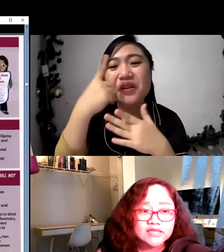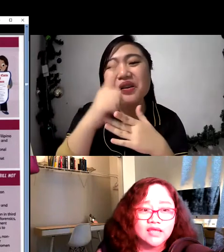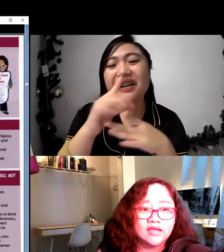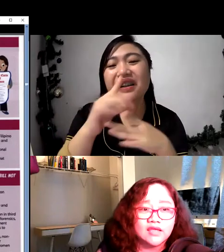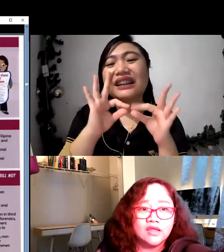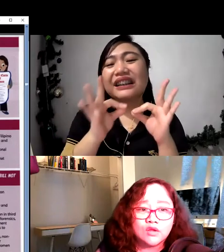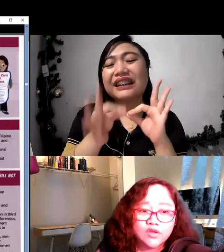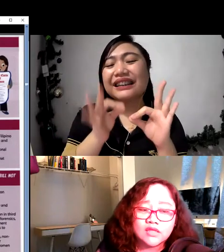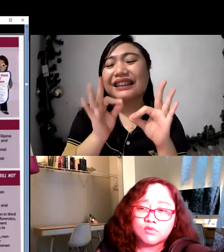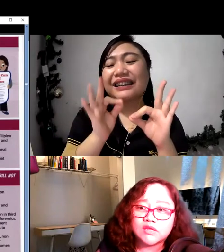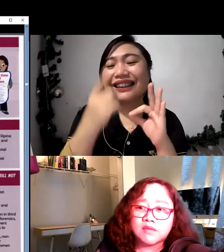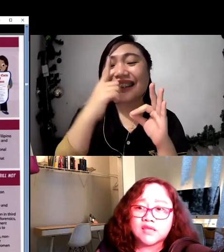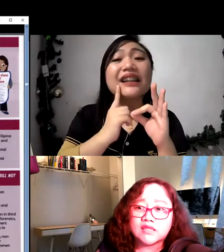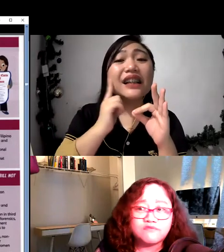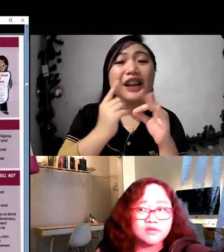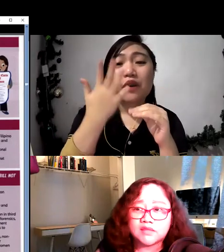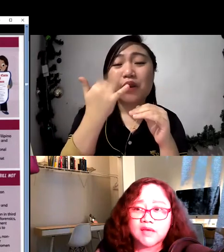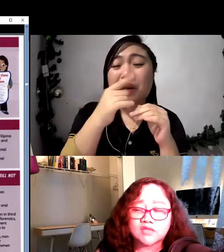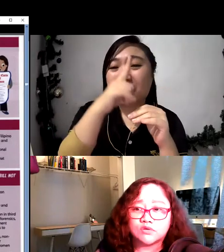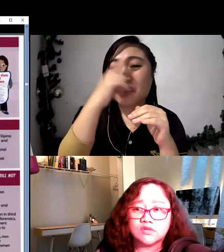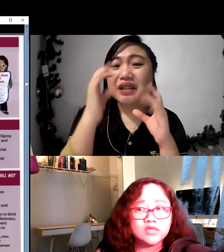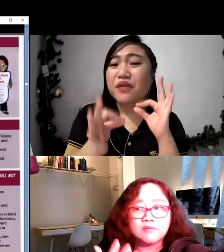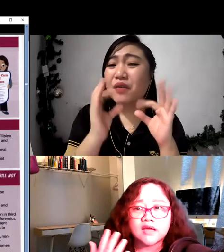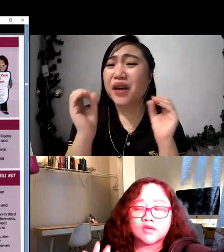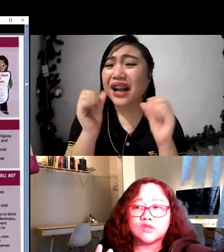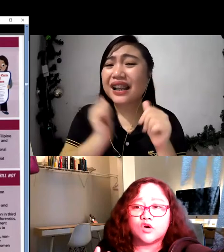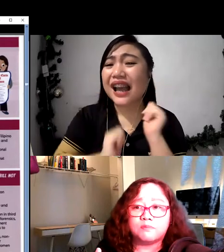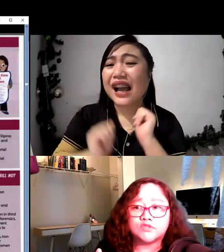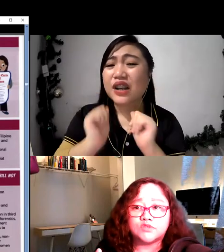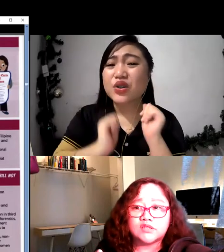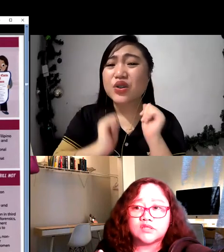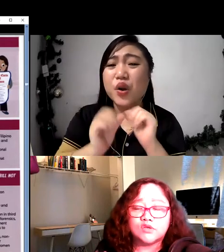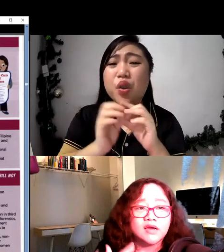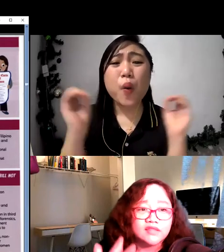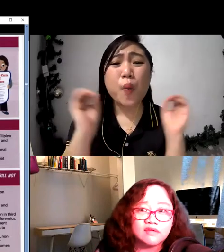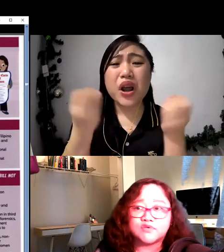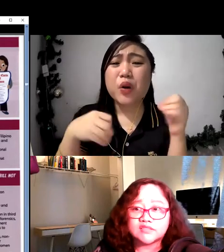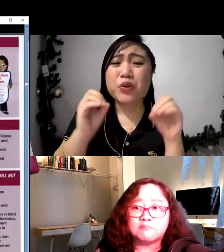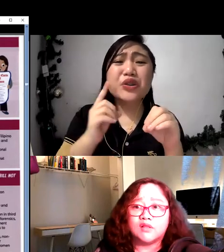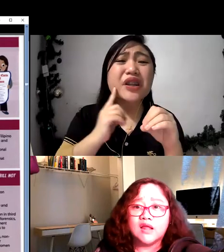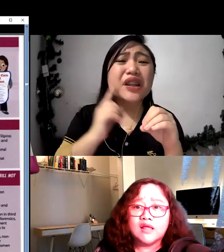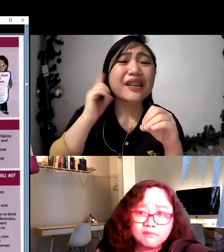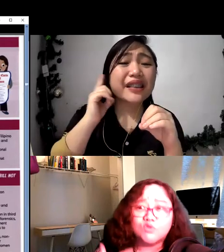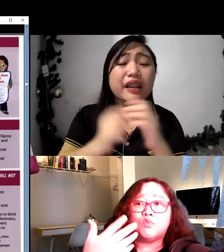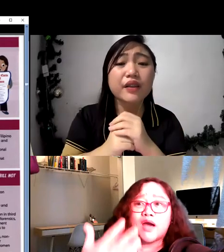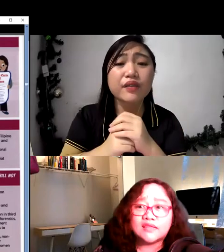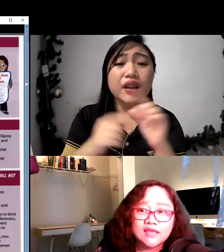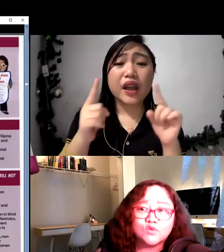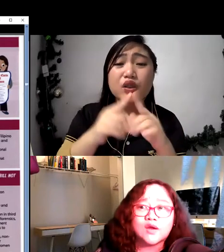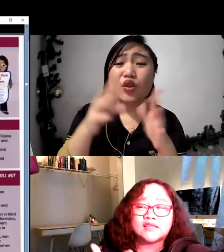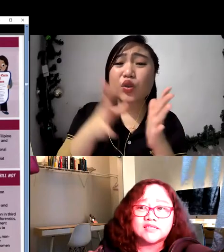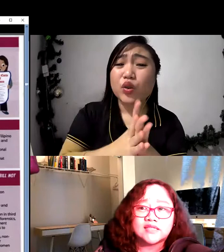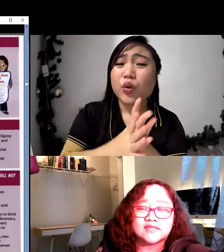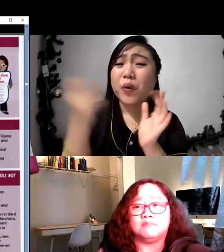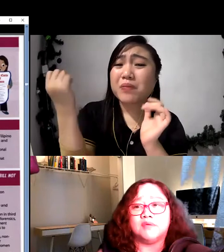Kasi kung hindi mo yan bibigyan ng affirmative action, hindi magkakaroon ng opportunity yung mga deaf, for example, na maunawaan din yung